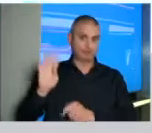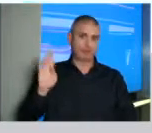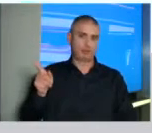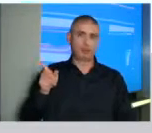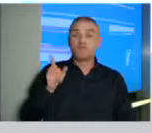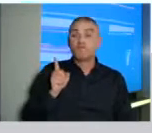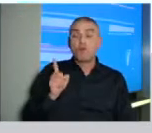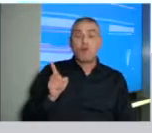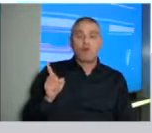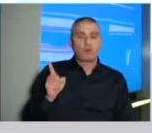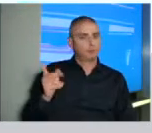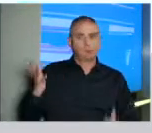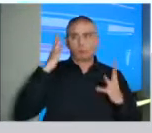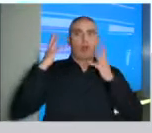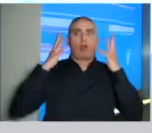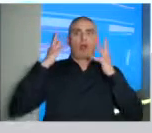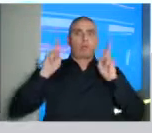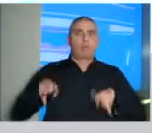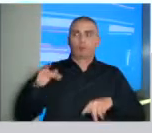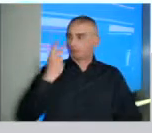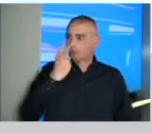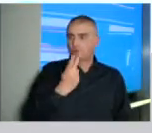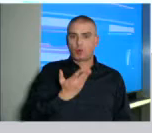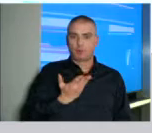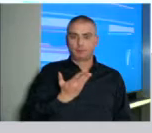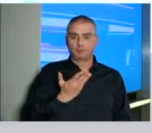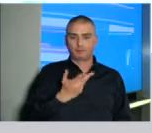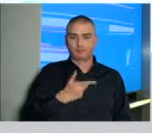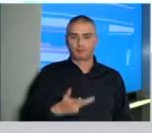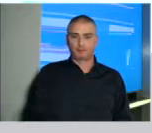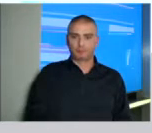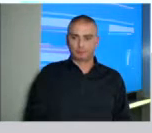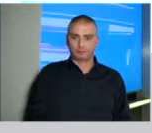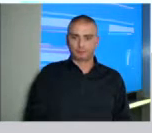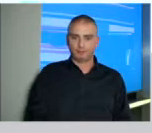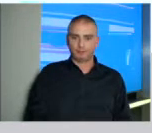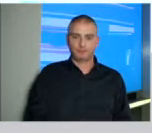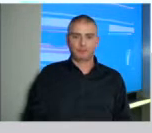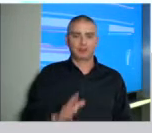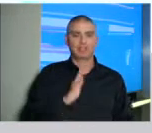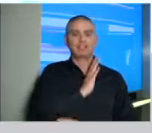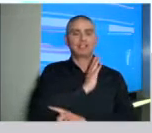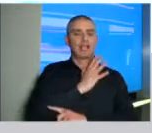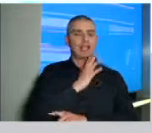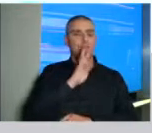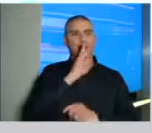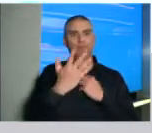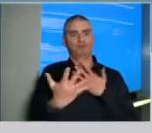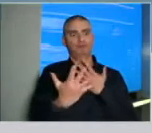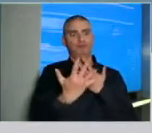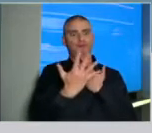והוא מבועת, רואה את יער בירנם, שם מקבט, צועד